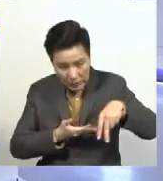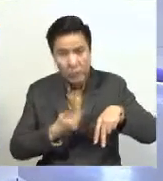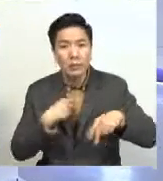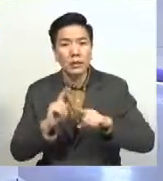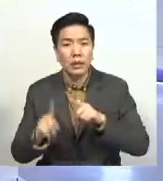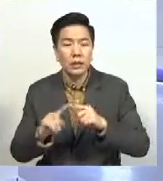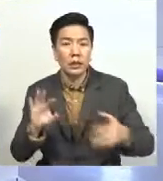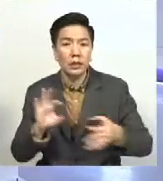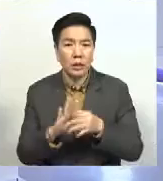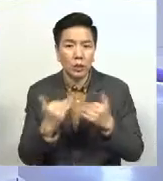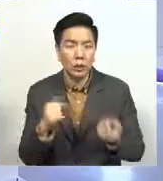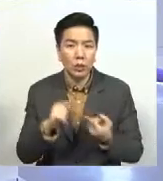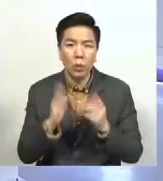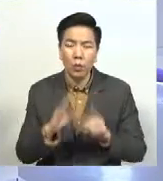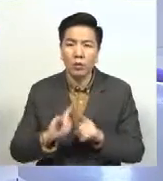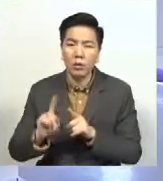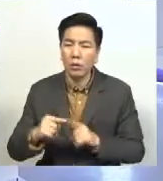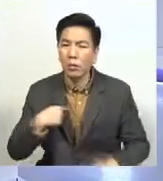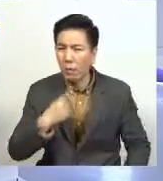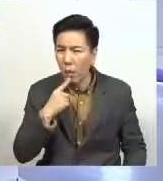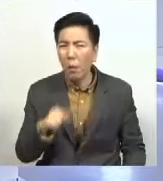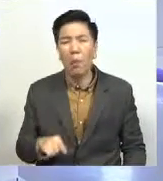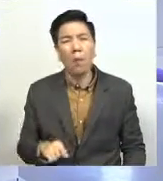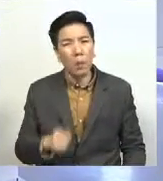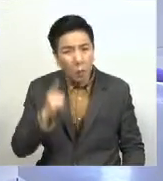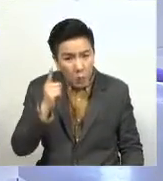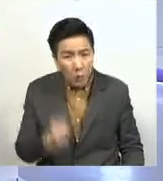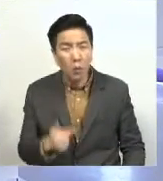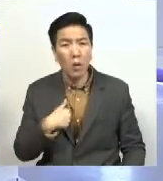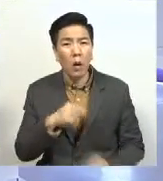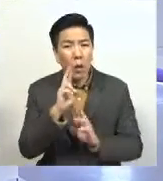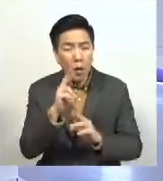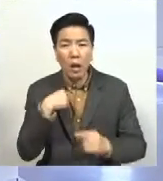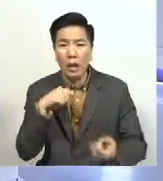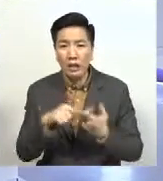ก็เป็นผลที่ทำให้หลายคนก็เลยบอกว่าเอ๊ะถึงเวลาแล้วหรือยังที่เราเนี่ย